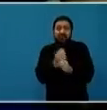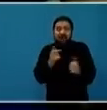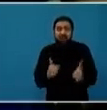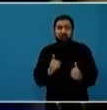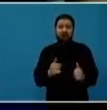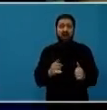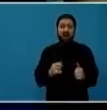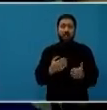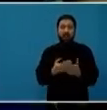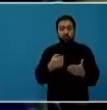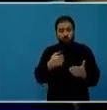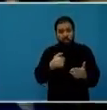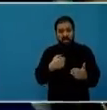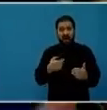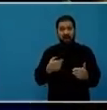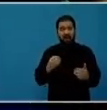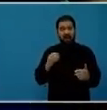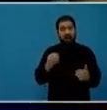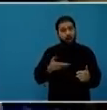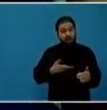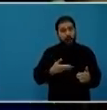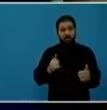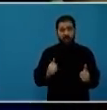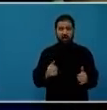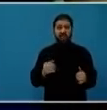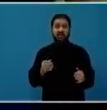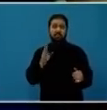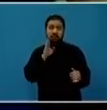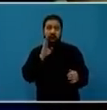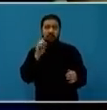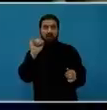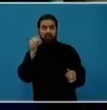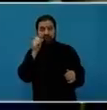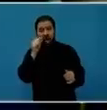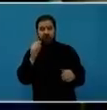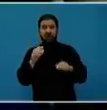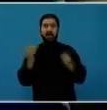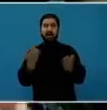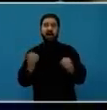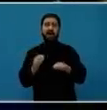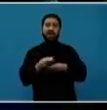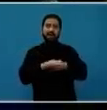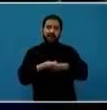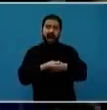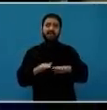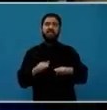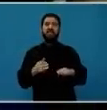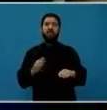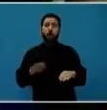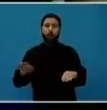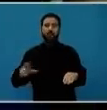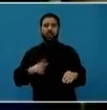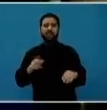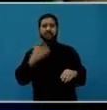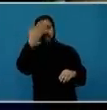pentru mine, această atitudine a părintelui care își iartă copilul și nu-l blesteamă, este de fapt chipul bisericii prezent în viața ei. Este de